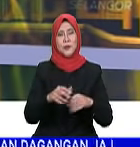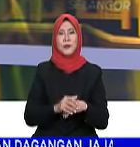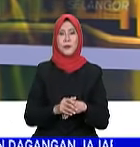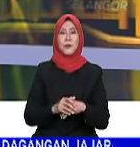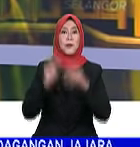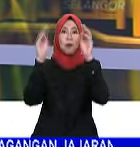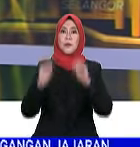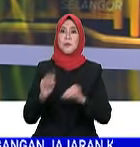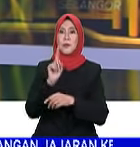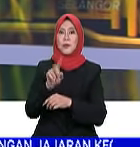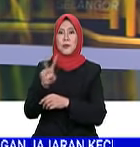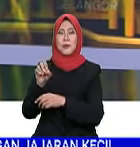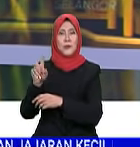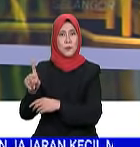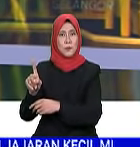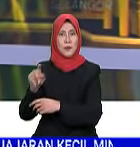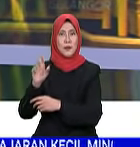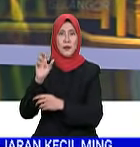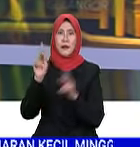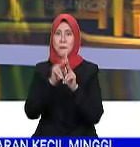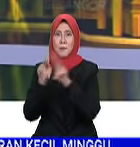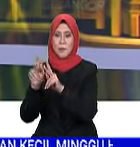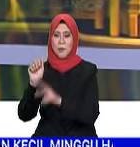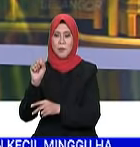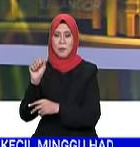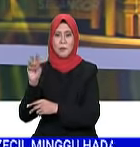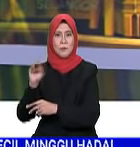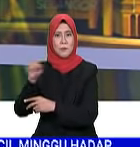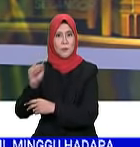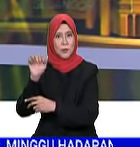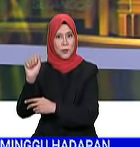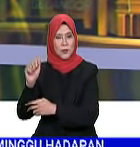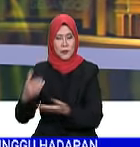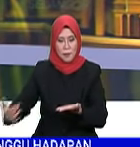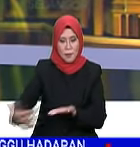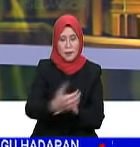musim 1/2021, PPSB Kampung Asam Jawa mencatat hasil padi sebanyak